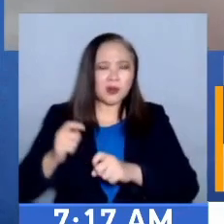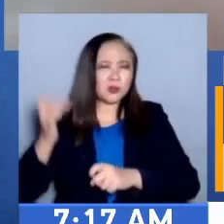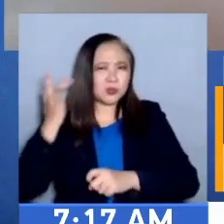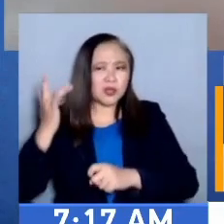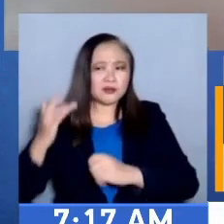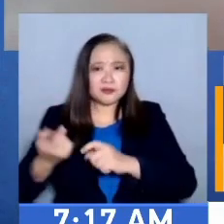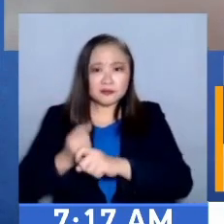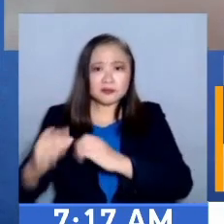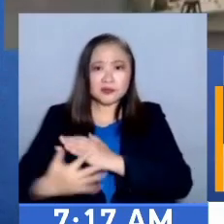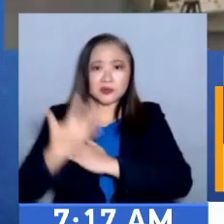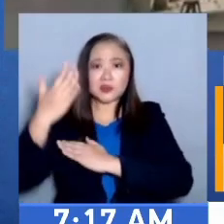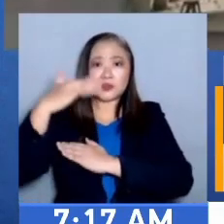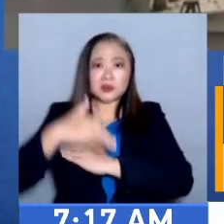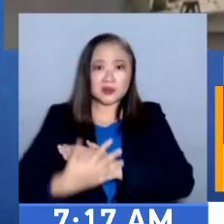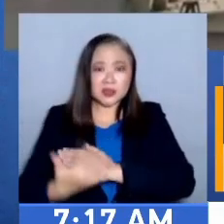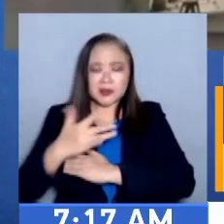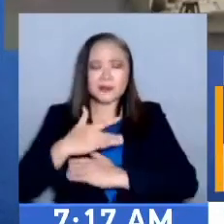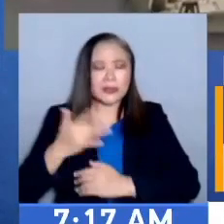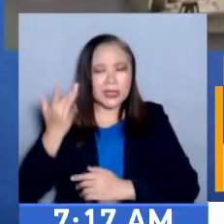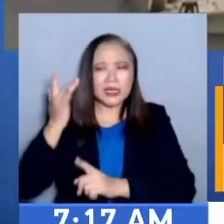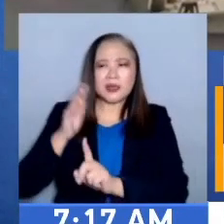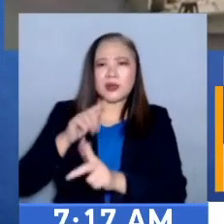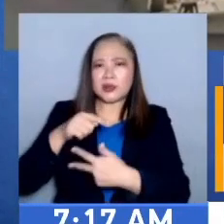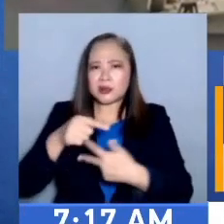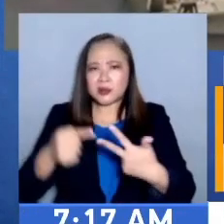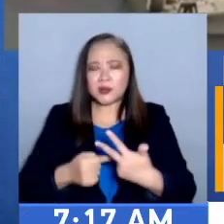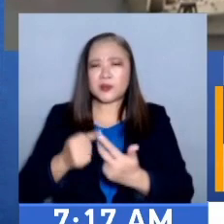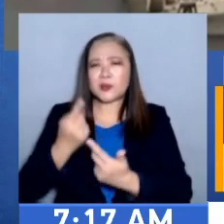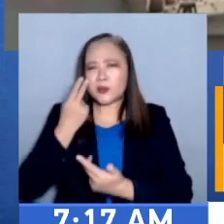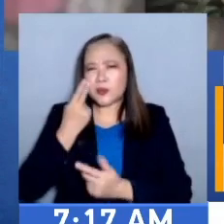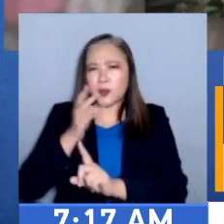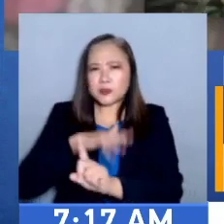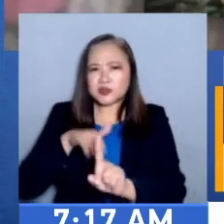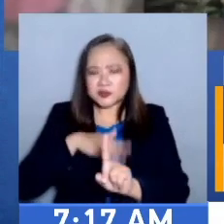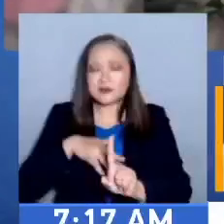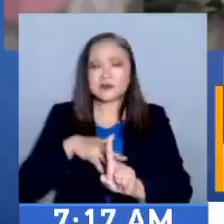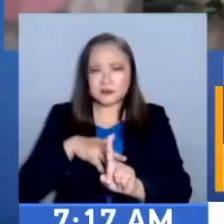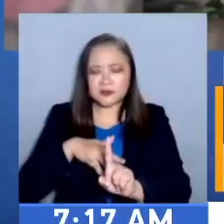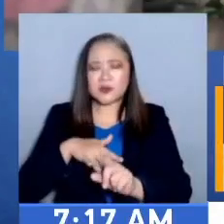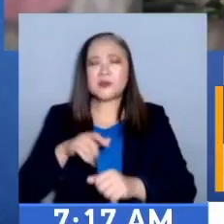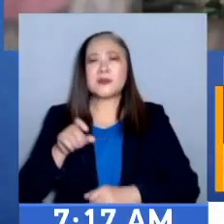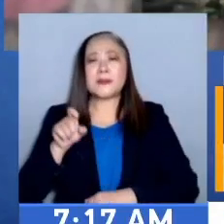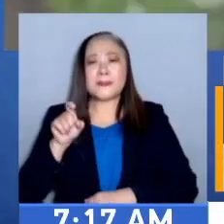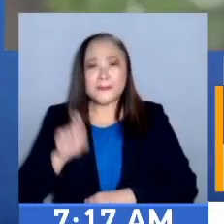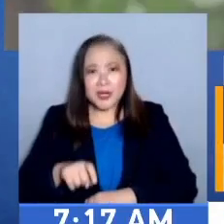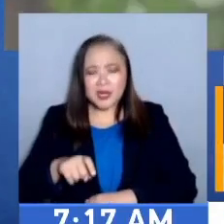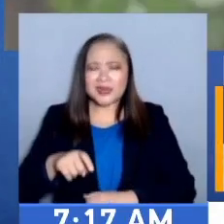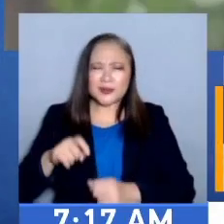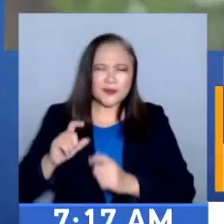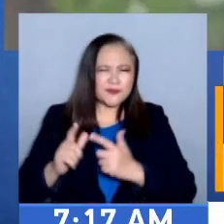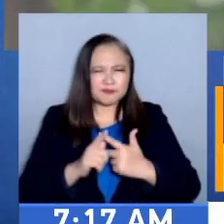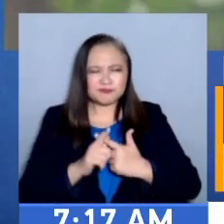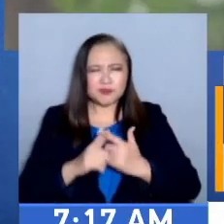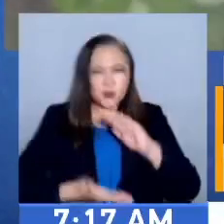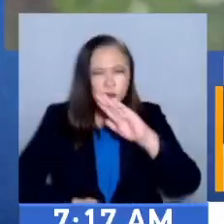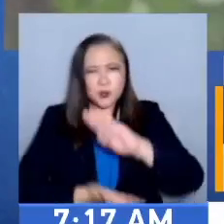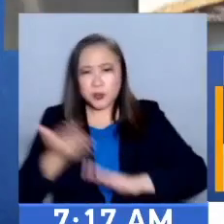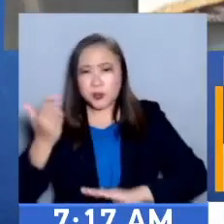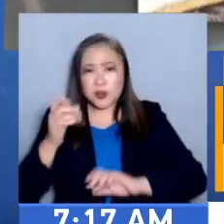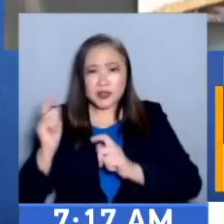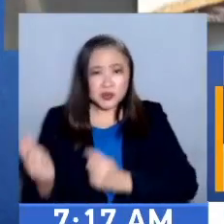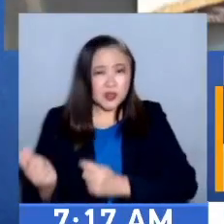dito sa tatlo ah kapag naive niyo na You have to move out and evacuate to a higher place Kasi po baka po magkaroon ng